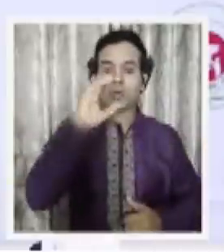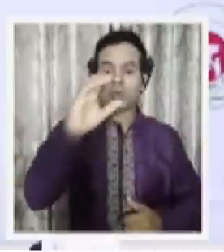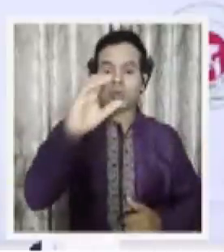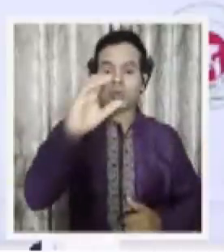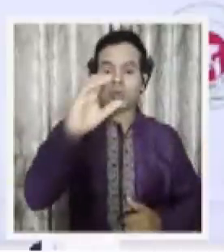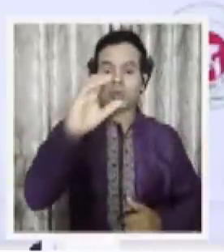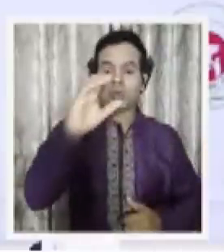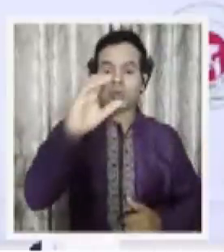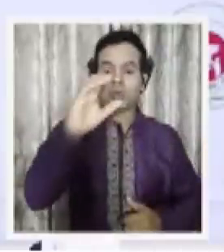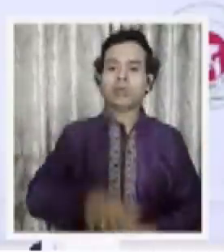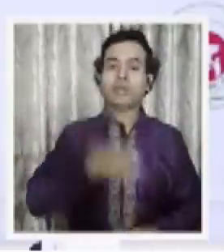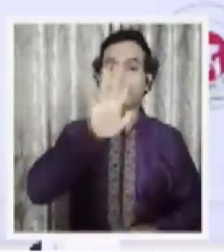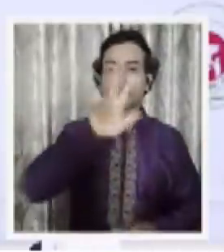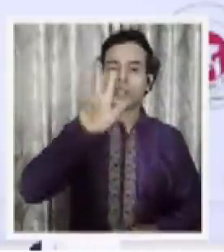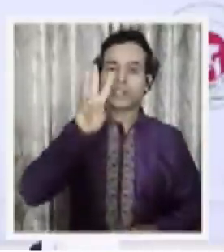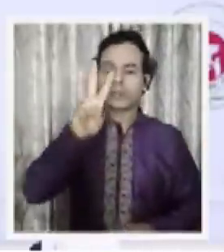1,82,53,517।